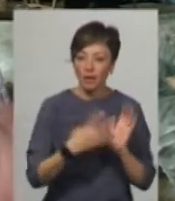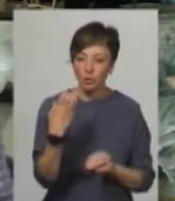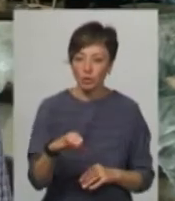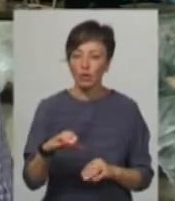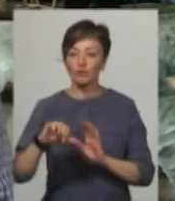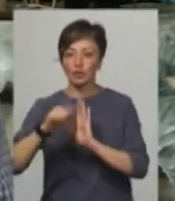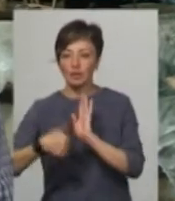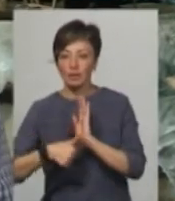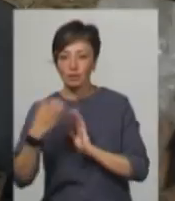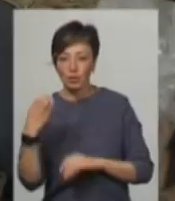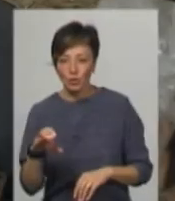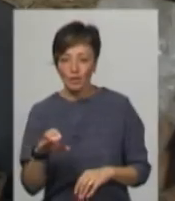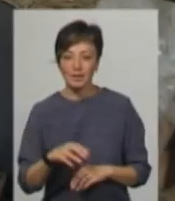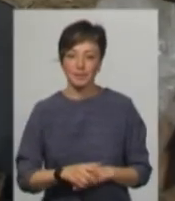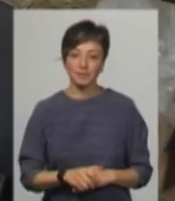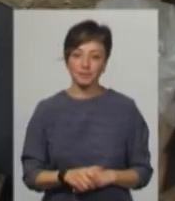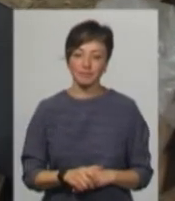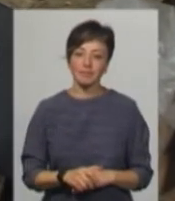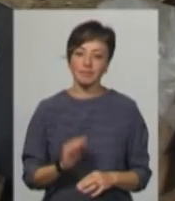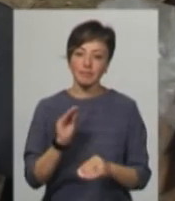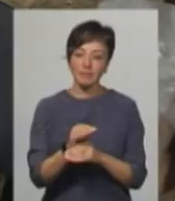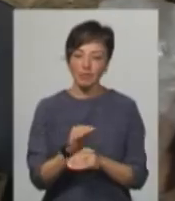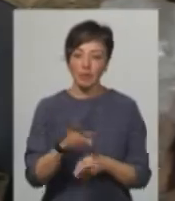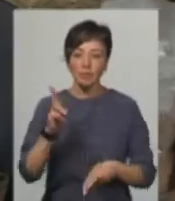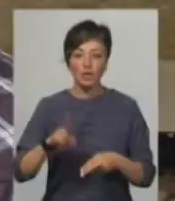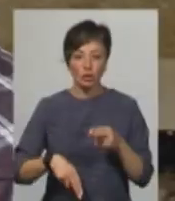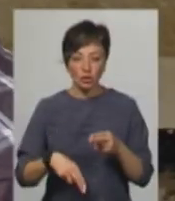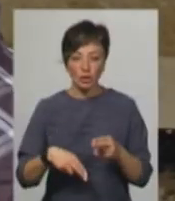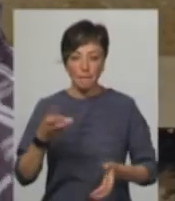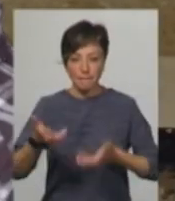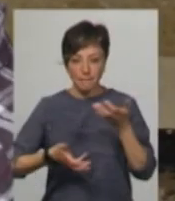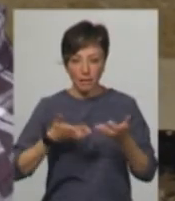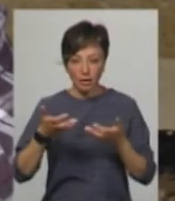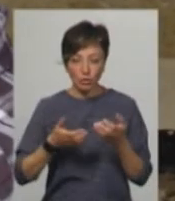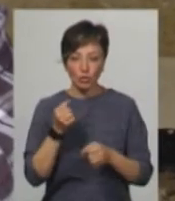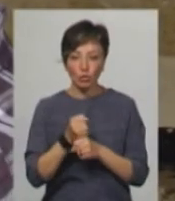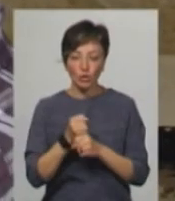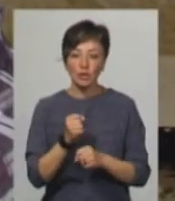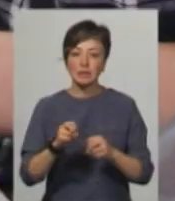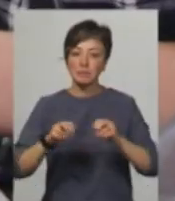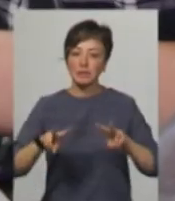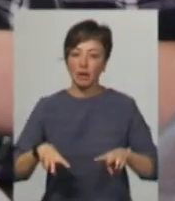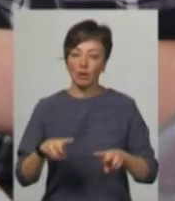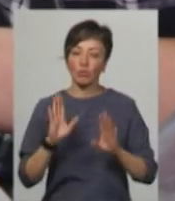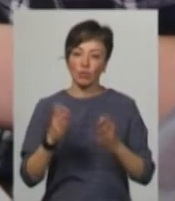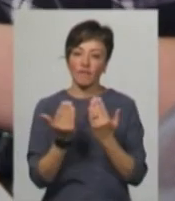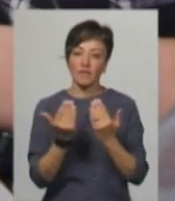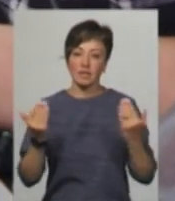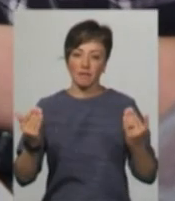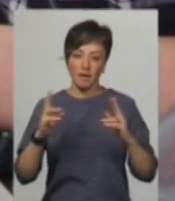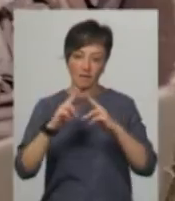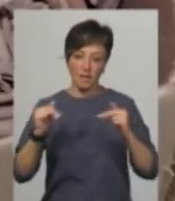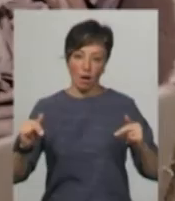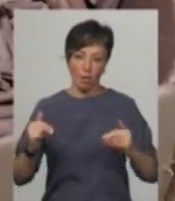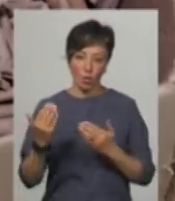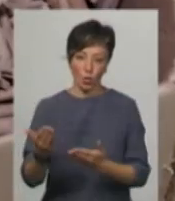столітті, і в 16 столітті. Додає, що по закінченню палеонтологічних робіт зроблять спеціальну виставку в замку.